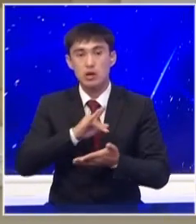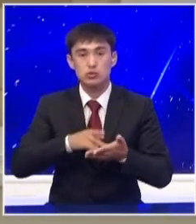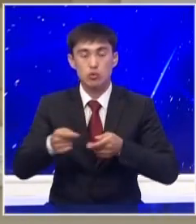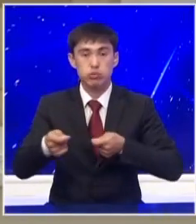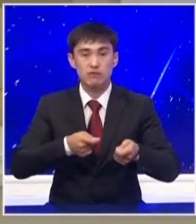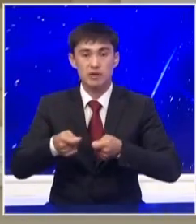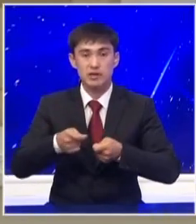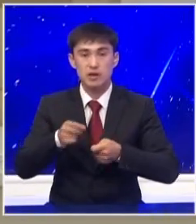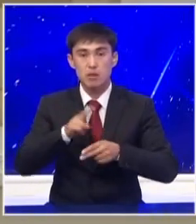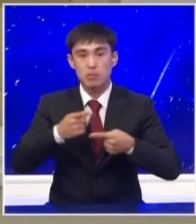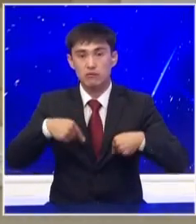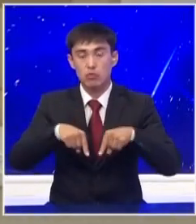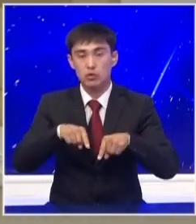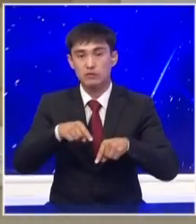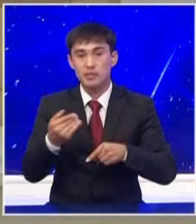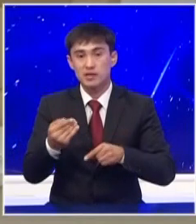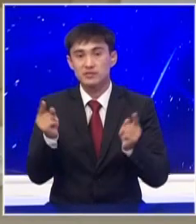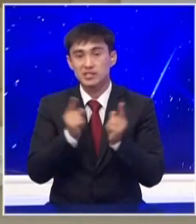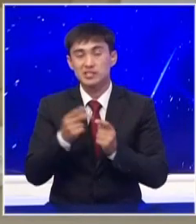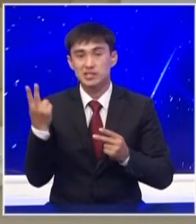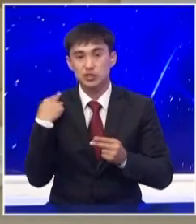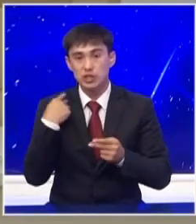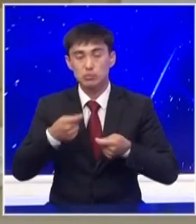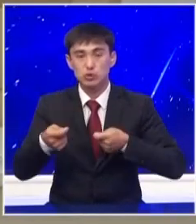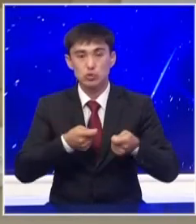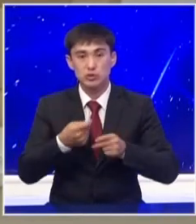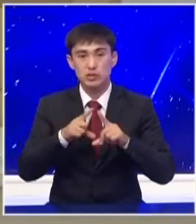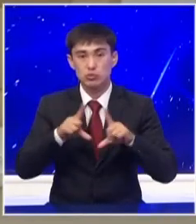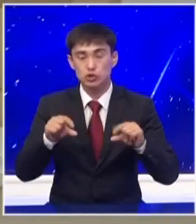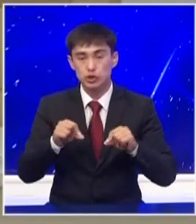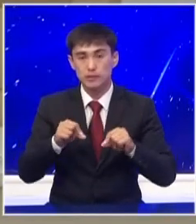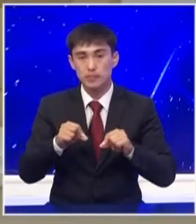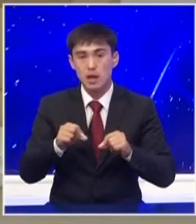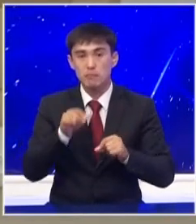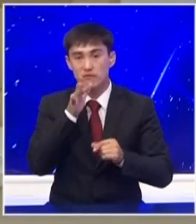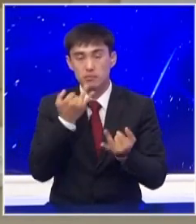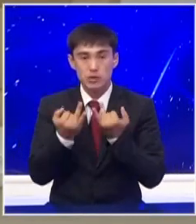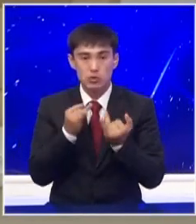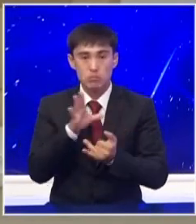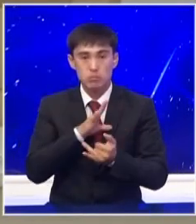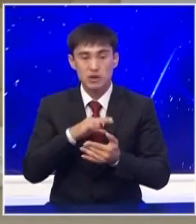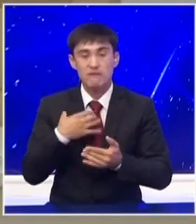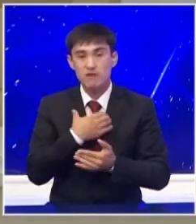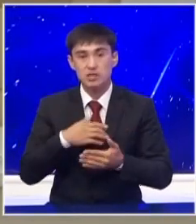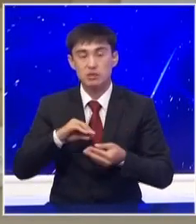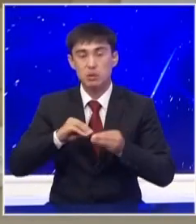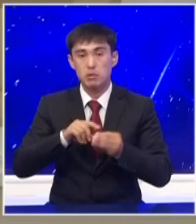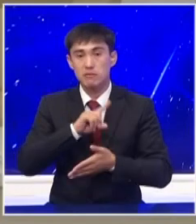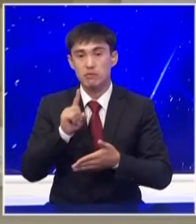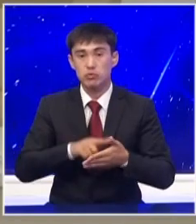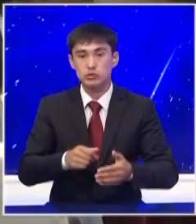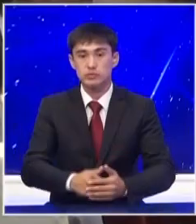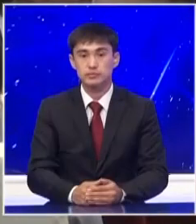управлении правоохранительных органов. Встретились с начальниками и сотрудниками данных учреждений. Во время диалога были затронуты важные проблемные